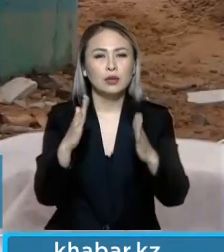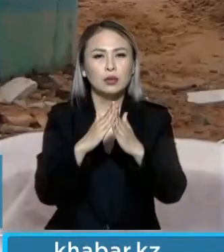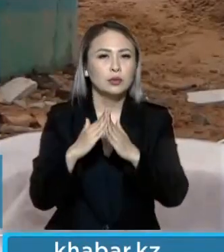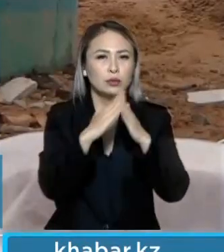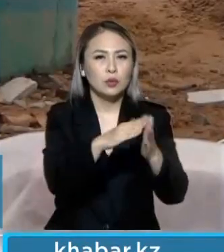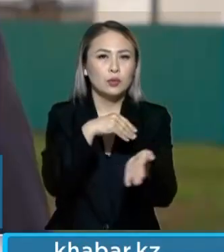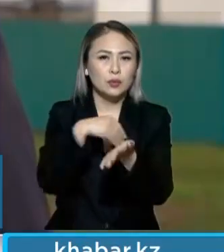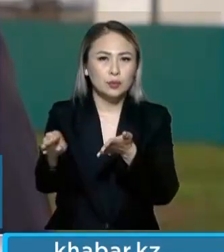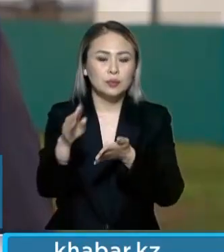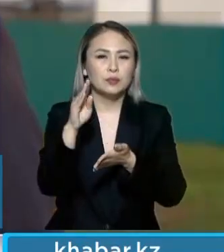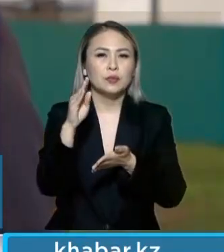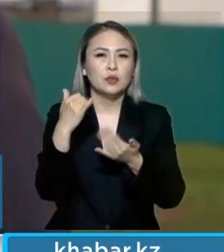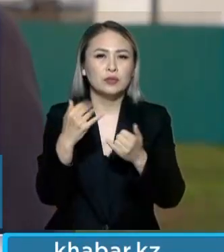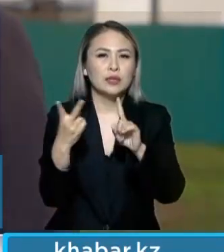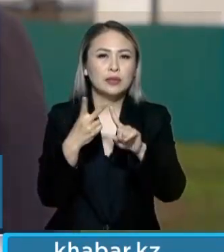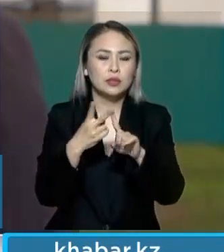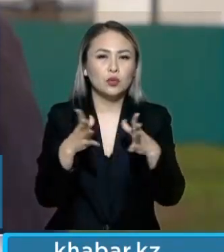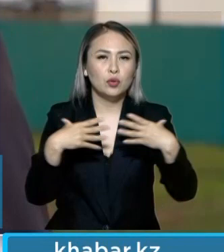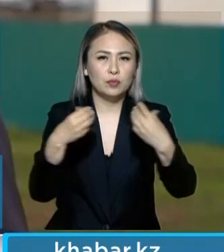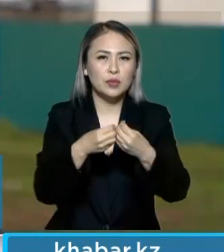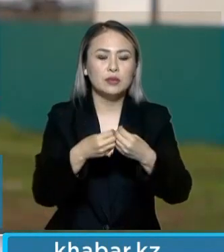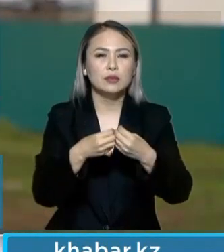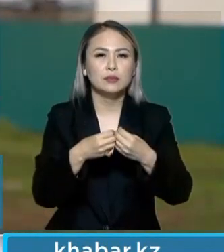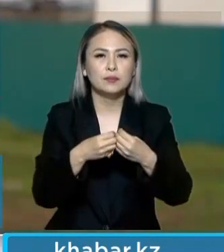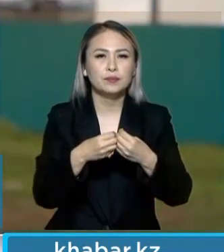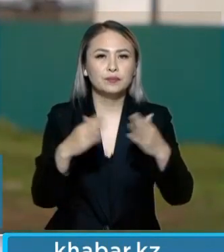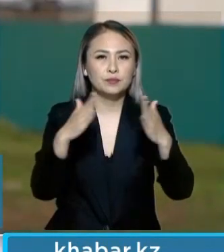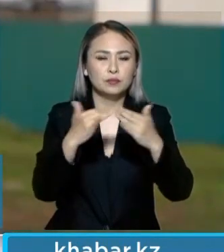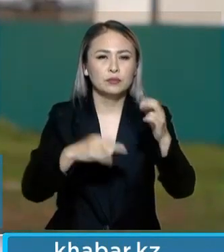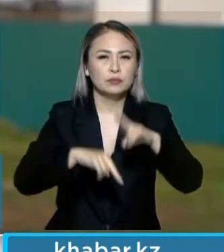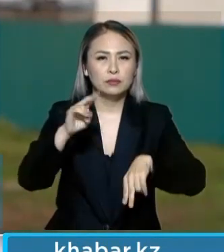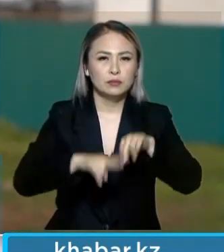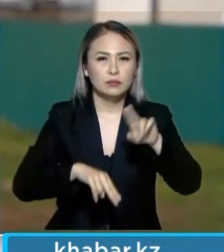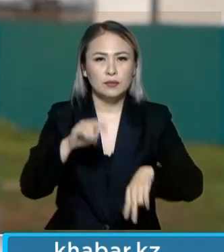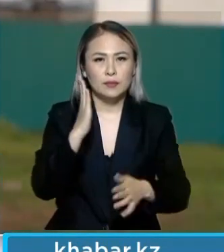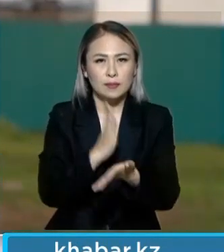бір отбасыға, енді екінші отбасыға осында үйдің құрылысы жүріп жатыр.